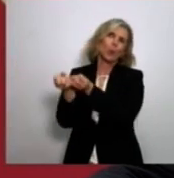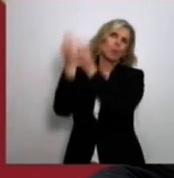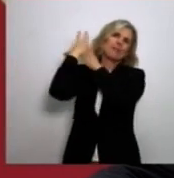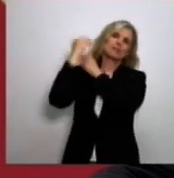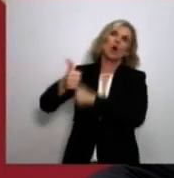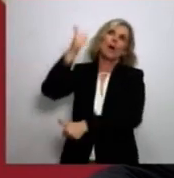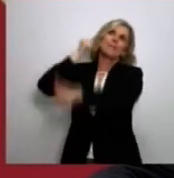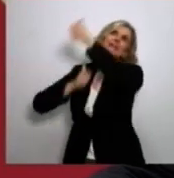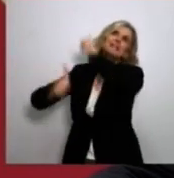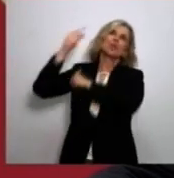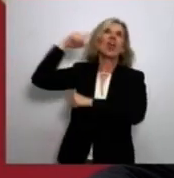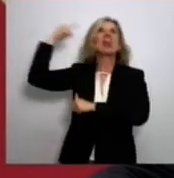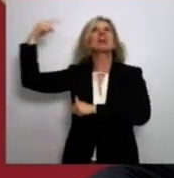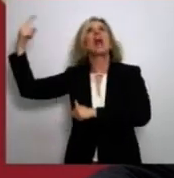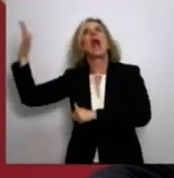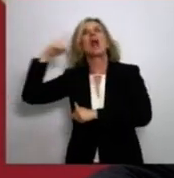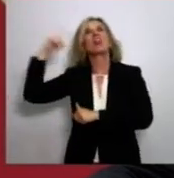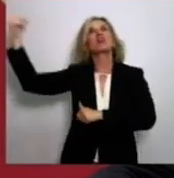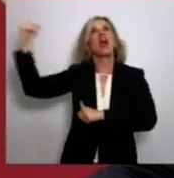Αυτό το οποίο